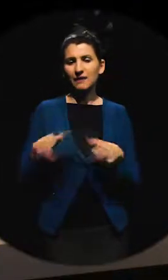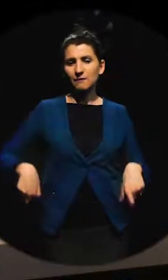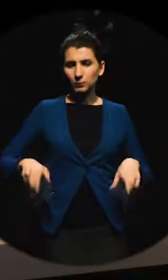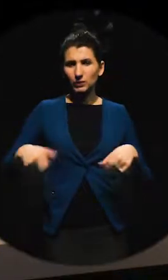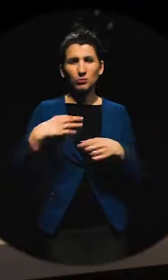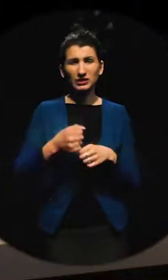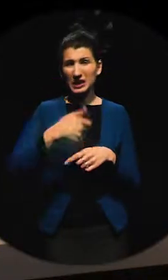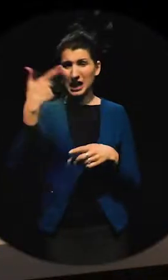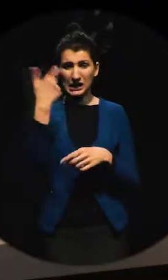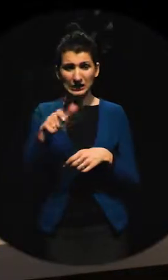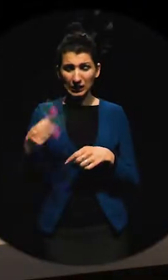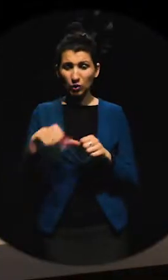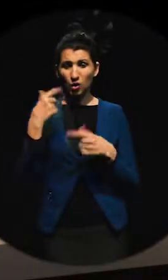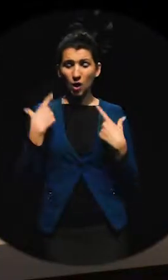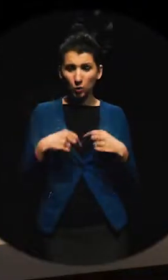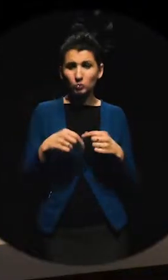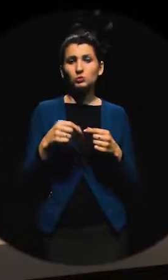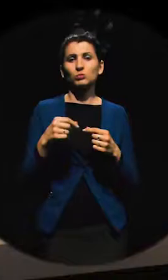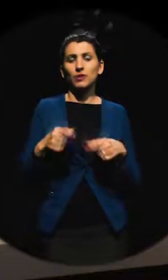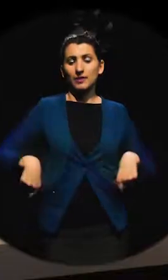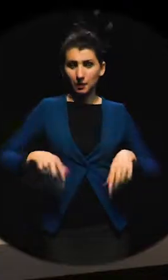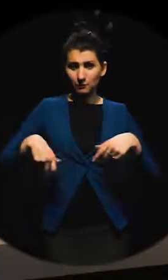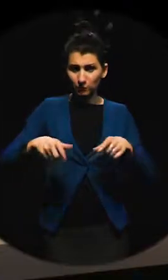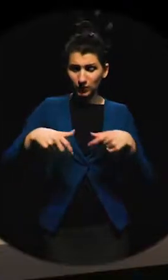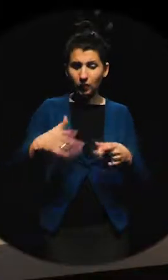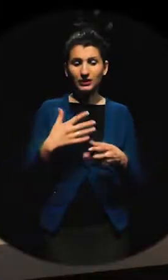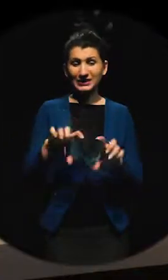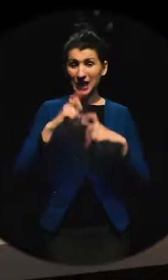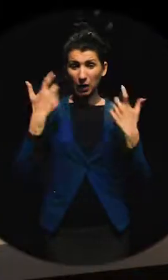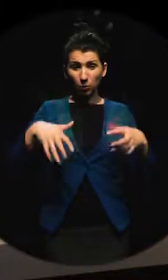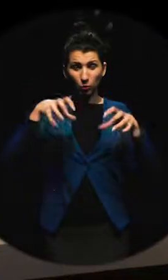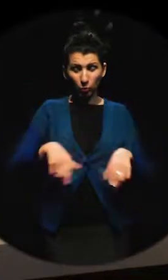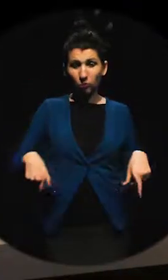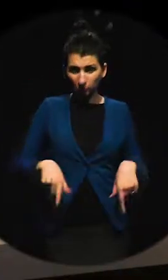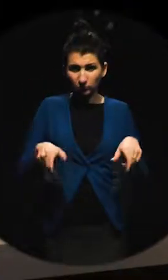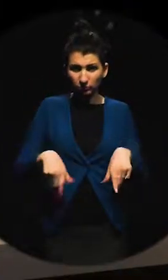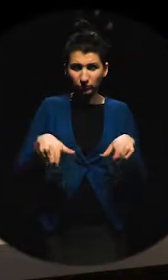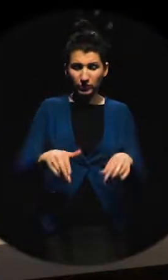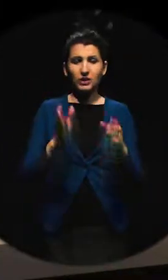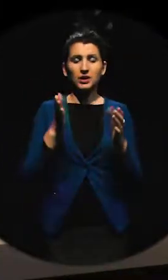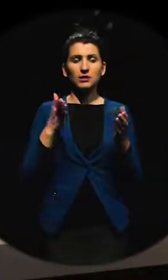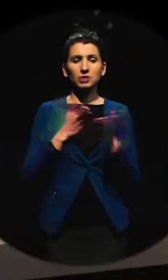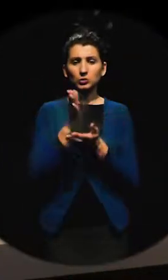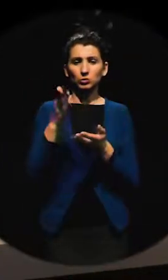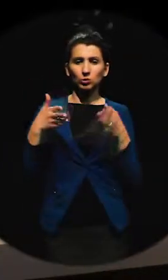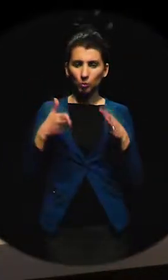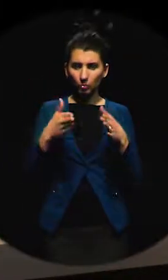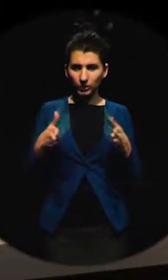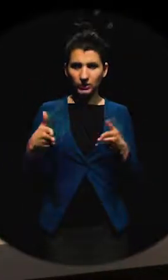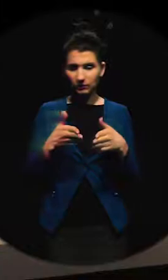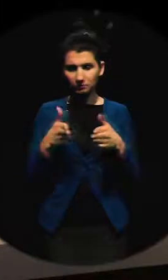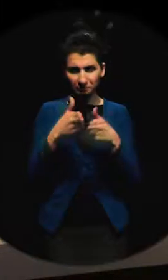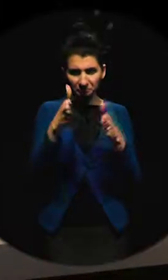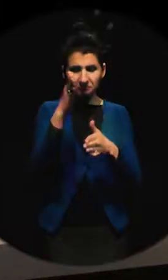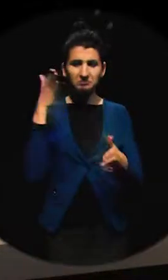na wózkach, które przejeżdżały w takiej zmasowanej grupie, jako taka masa krytyczna przez ulice